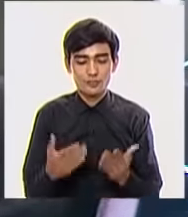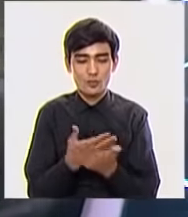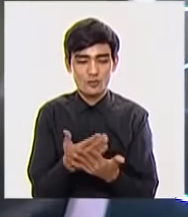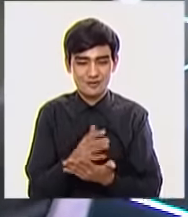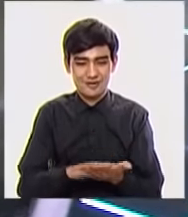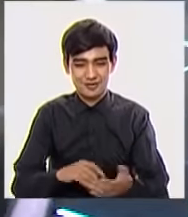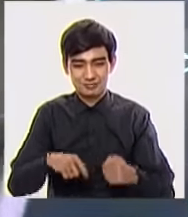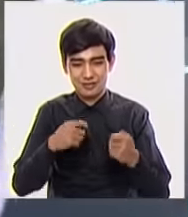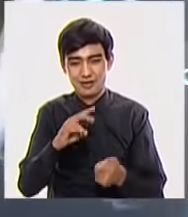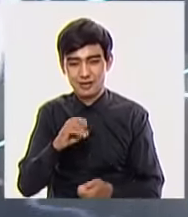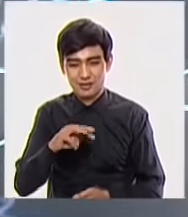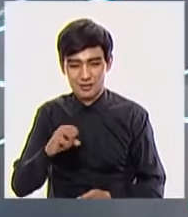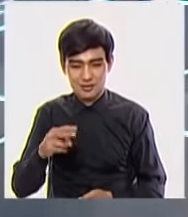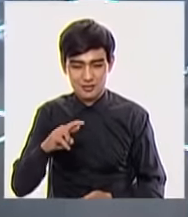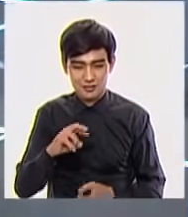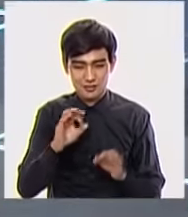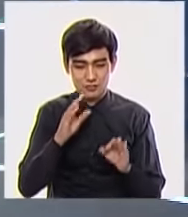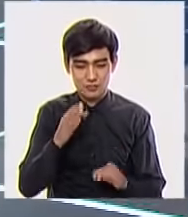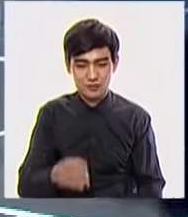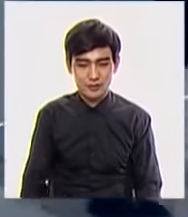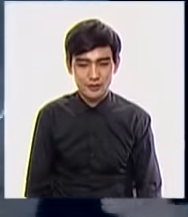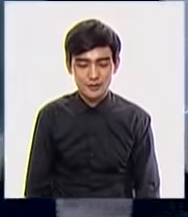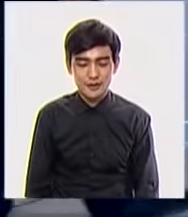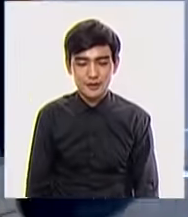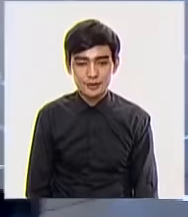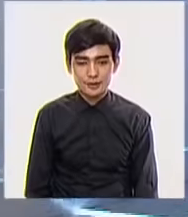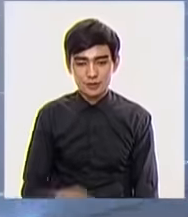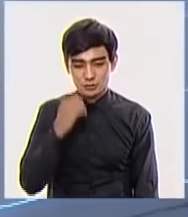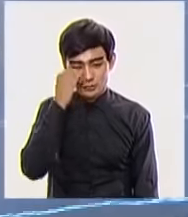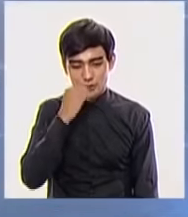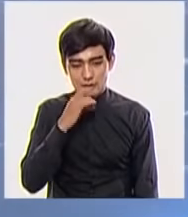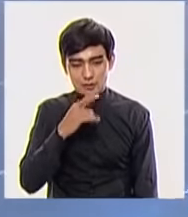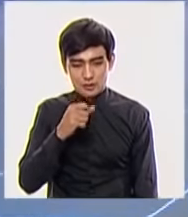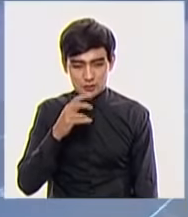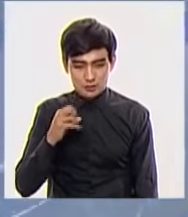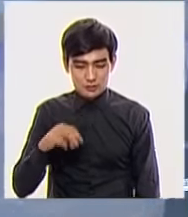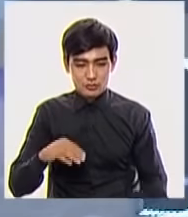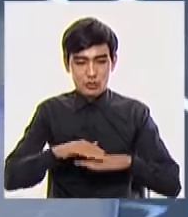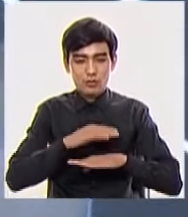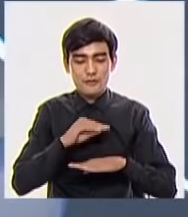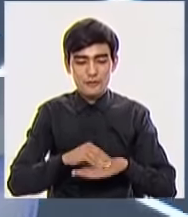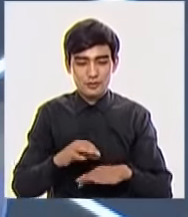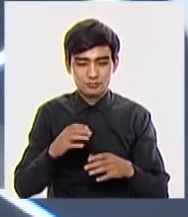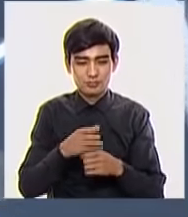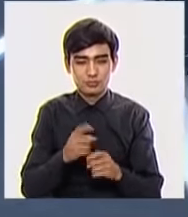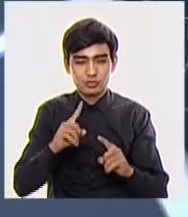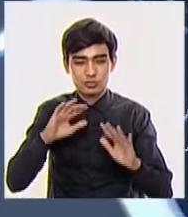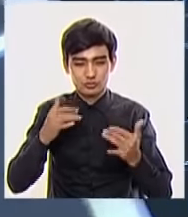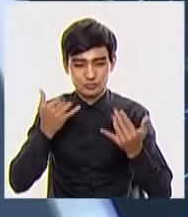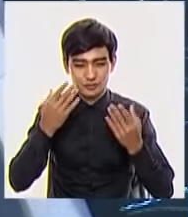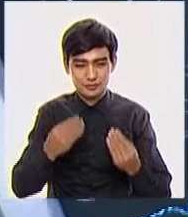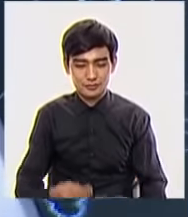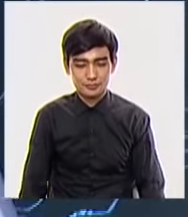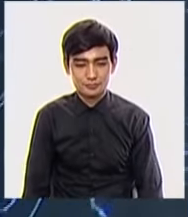Жаңалықтарымызды әрі қарай әріптесім Наталья Райым жалғастырады. Наталья, тізгін өзіңізде. Рахмет, Ирханат. Добрый вечер. Коротко о том, что произошло